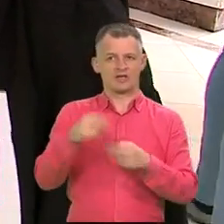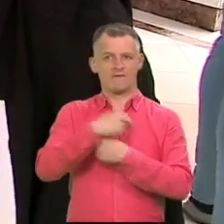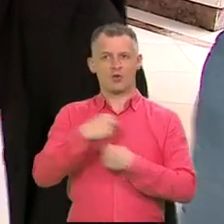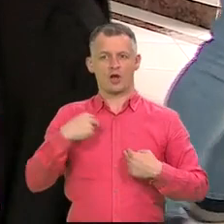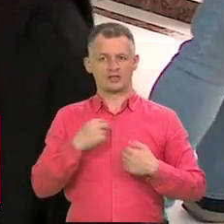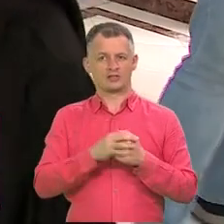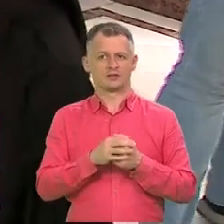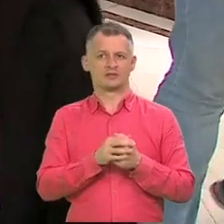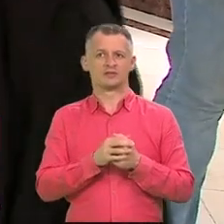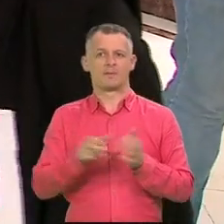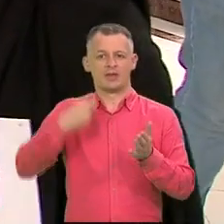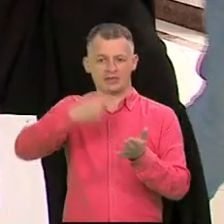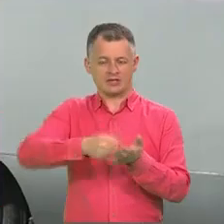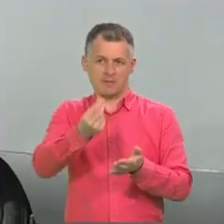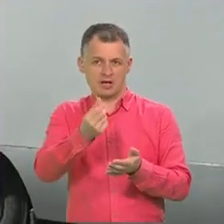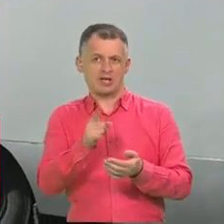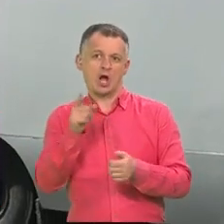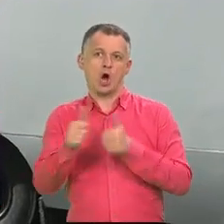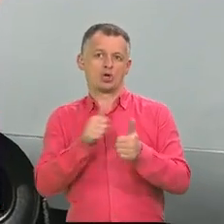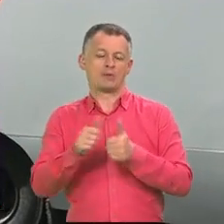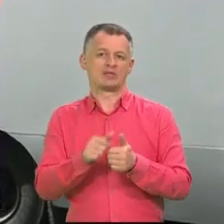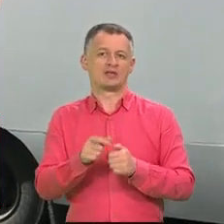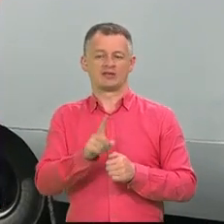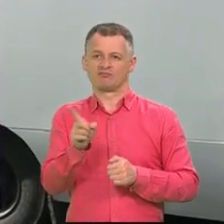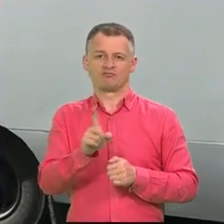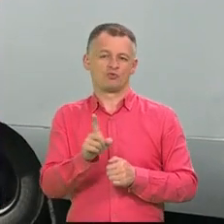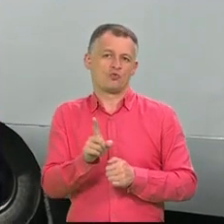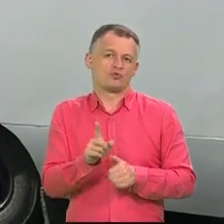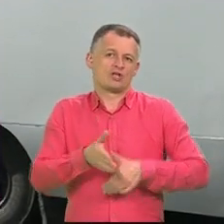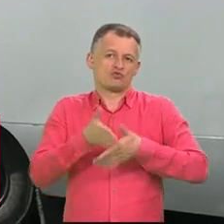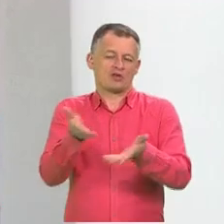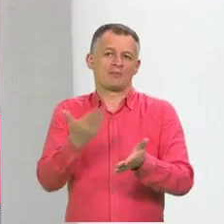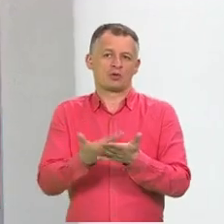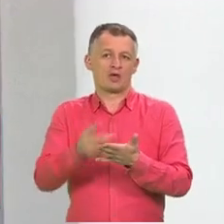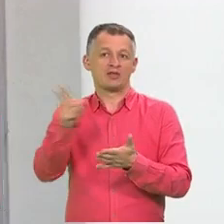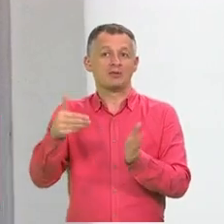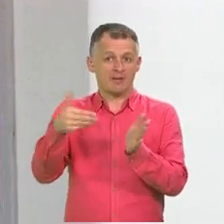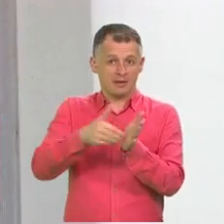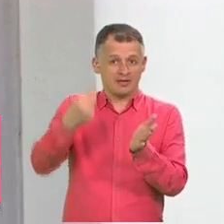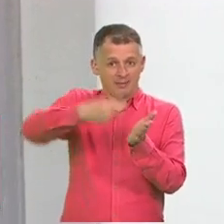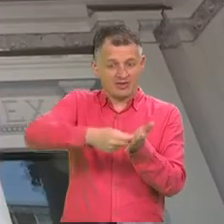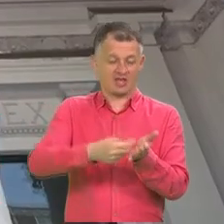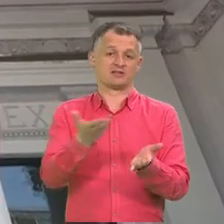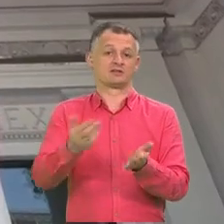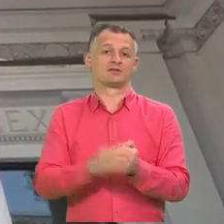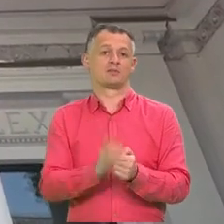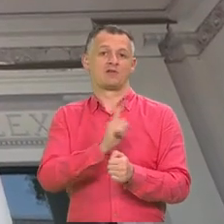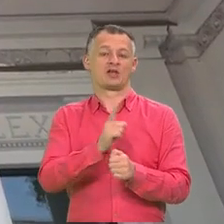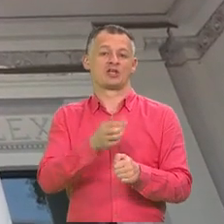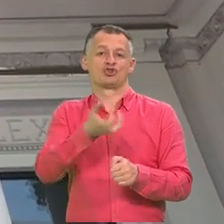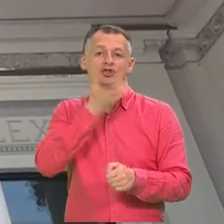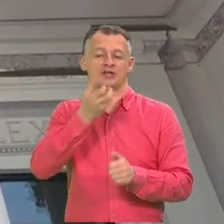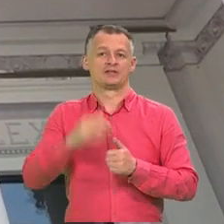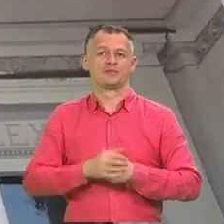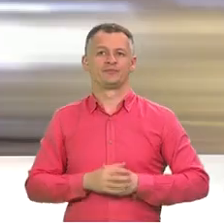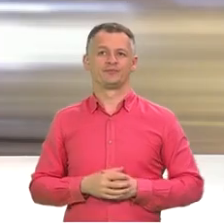și plătesc onorariu, automat ei sunt defavorizați că trebuie să plătească pentru fiecare termen. Protestul este pe o perioadă nedeterminată.